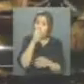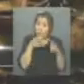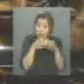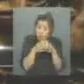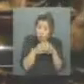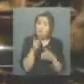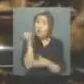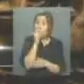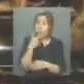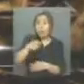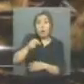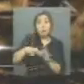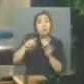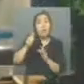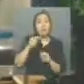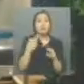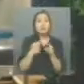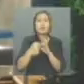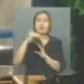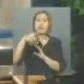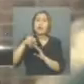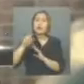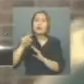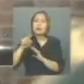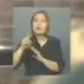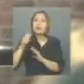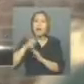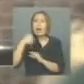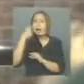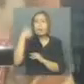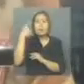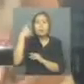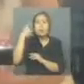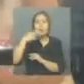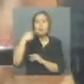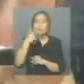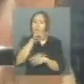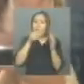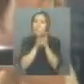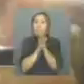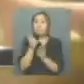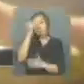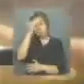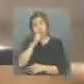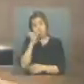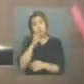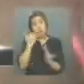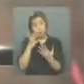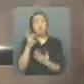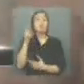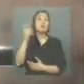มตกเป็นของ Tony Bennett กับ Amy Winehouse ซึ่งเป็นผลงานสุดท้ายในชีวิตของนักร้องสาวก่อนจะเสียชีวิ